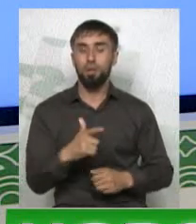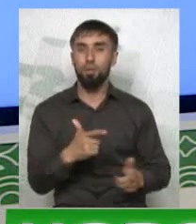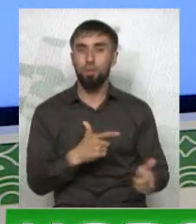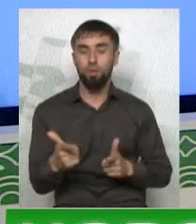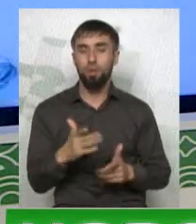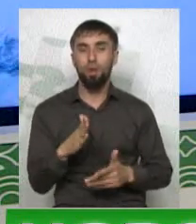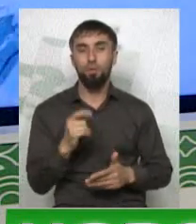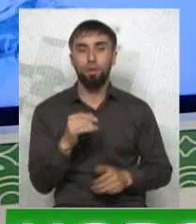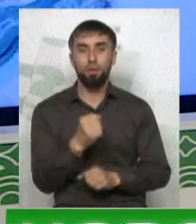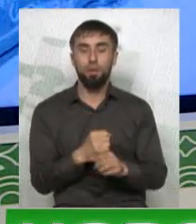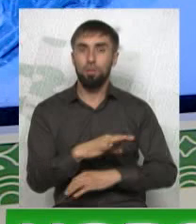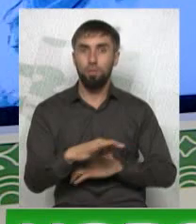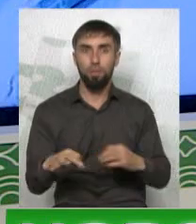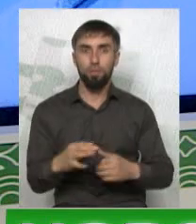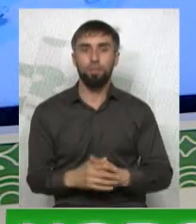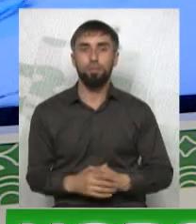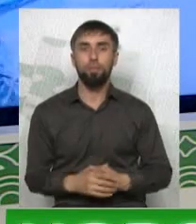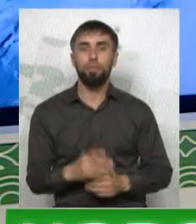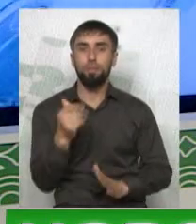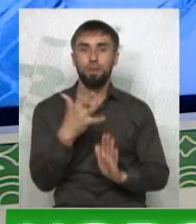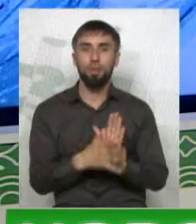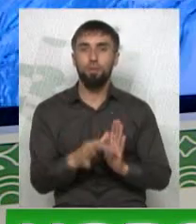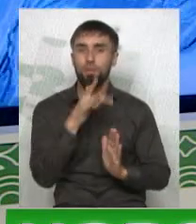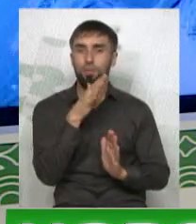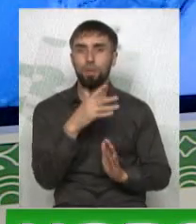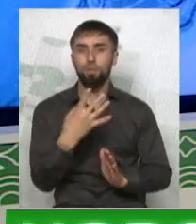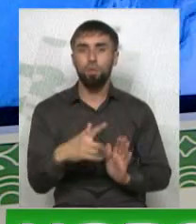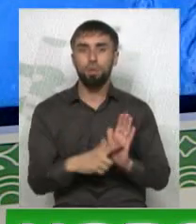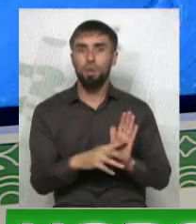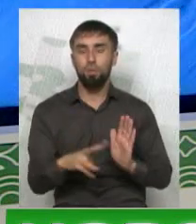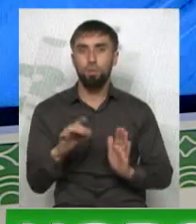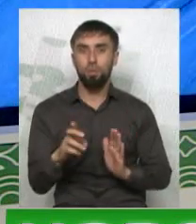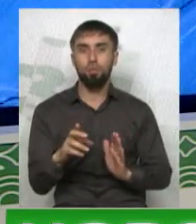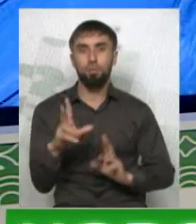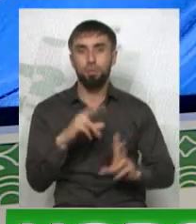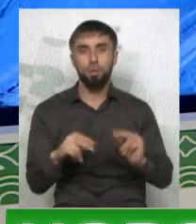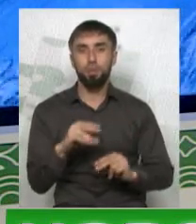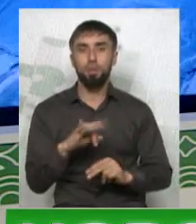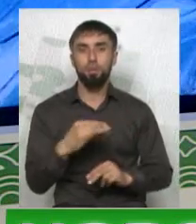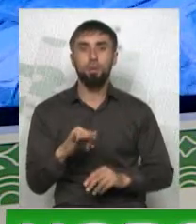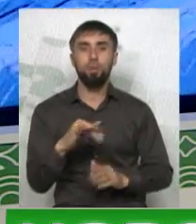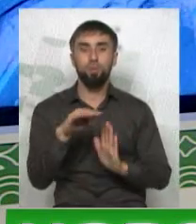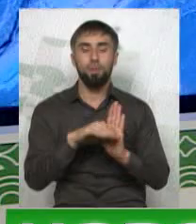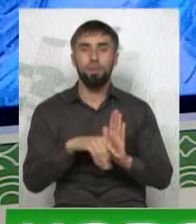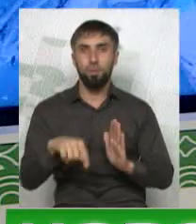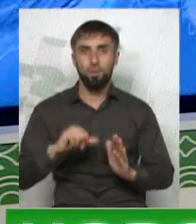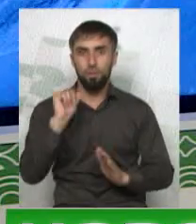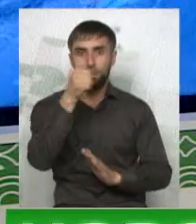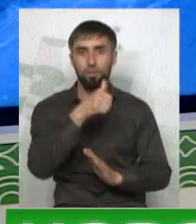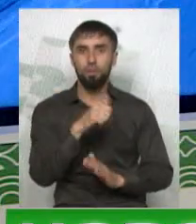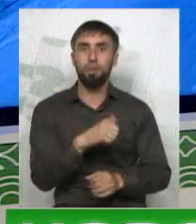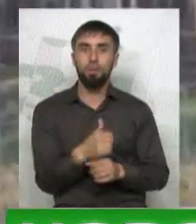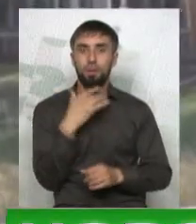рассмотреть варианты разработки проектов затраты в объеме почти 47 миллионов рублей учтены в инвестиционной программе На текущий год